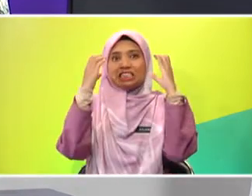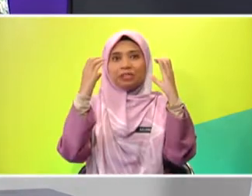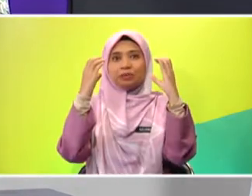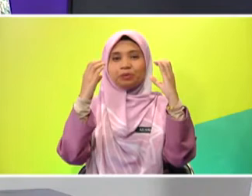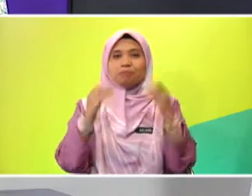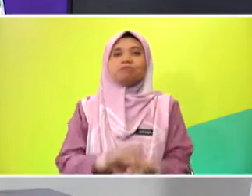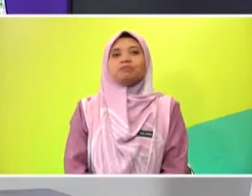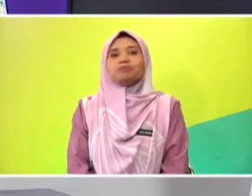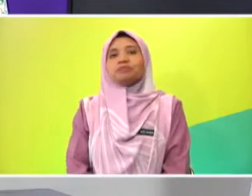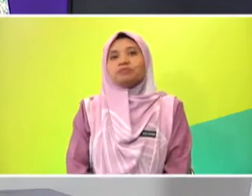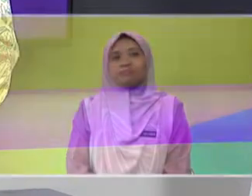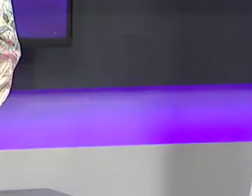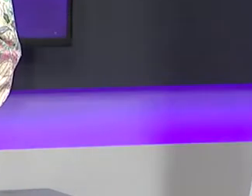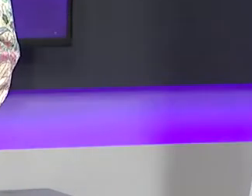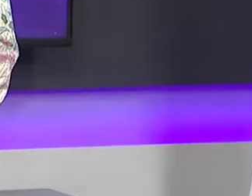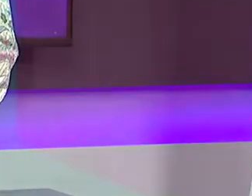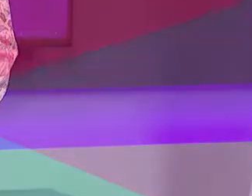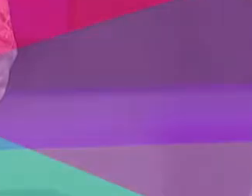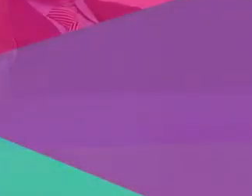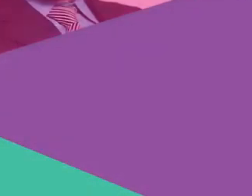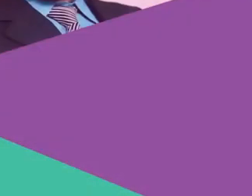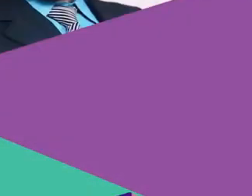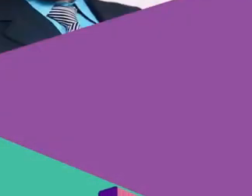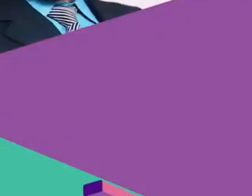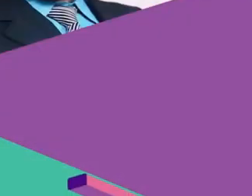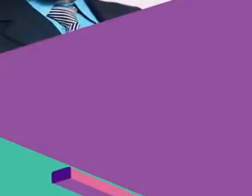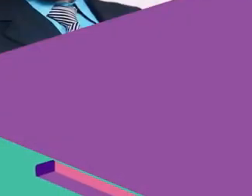penyampai kita Jom Hai bro